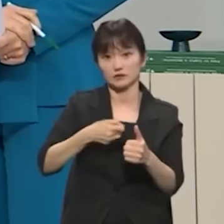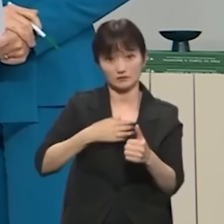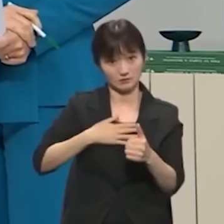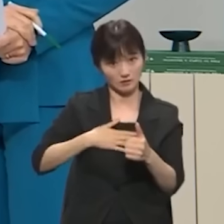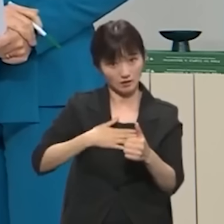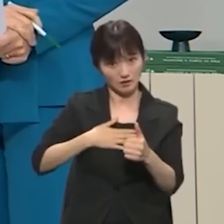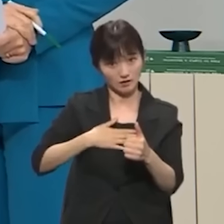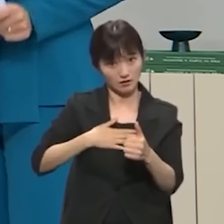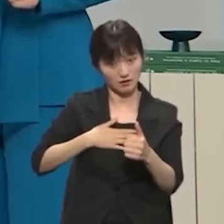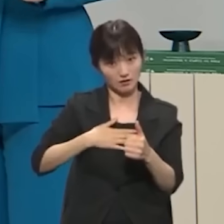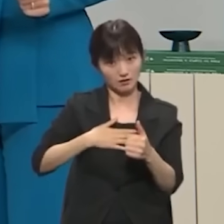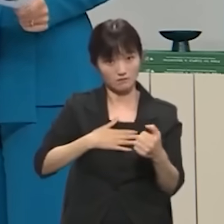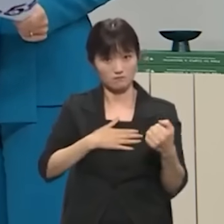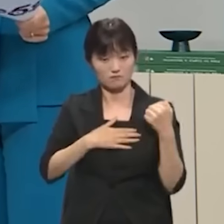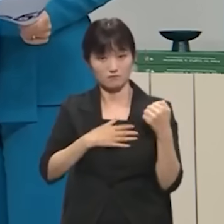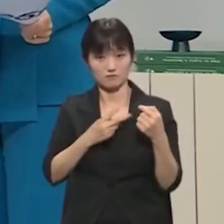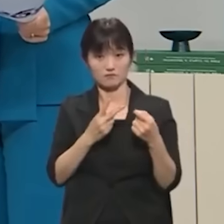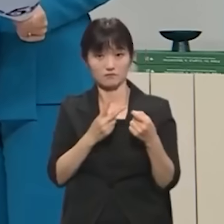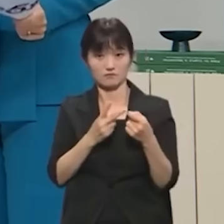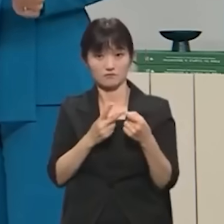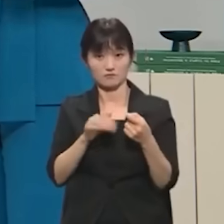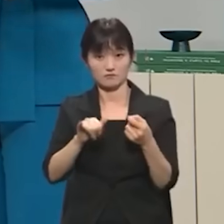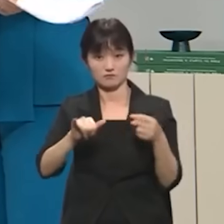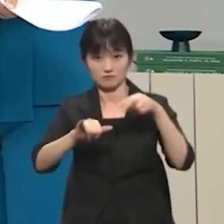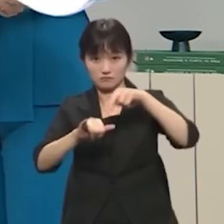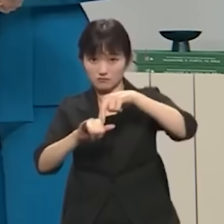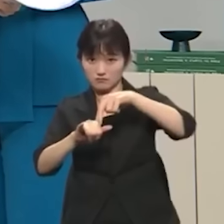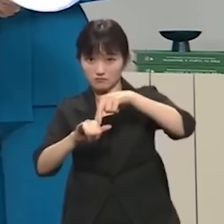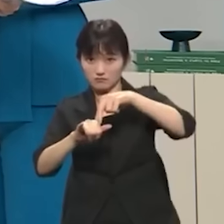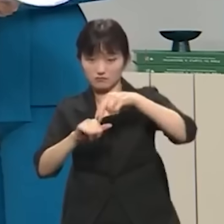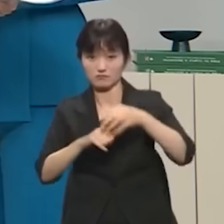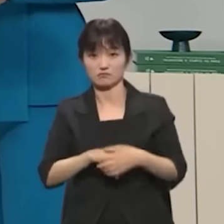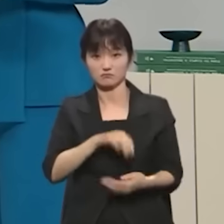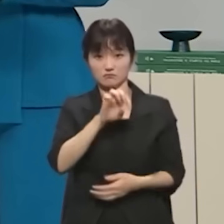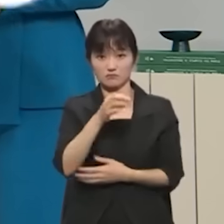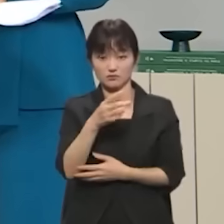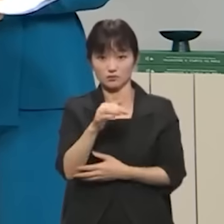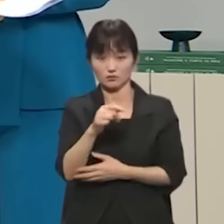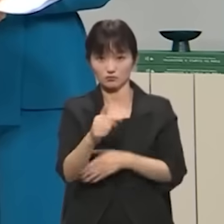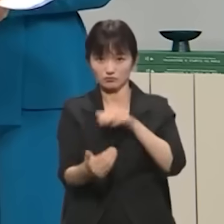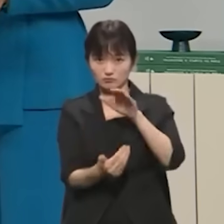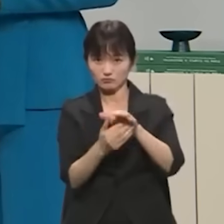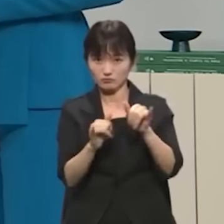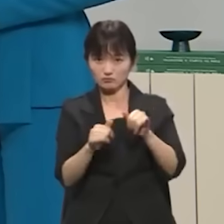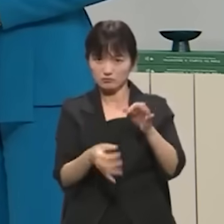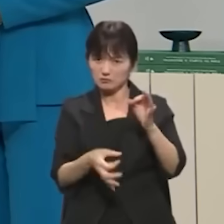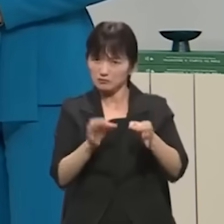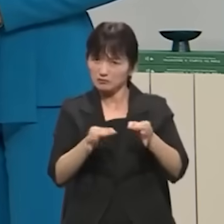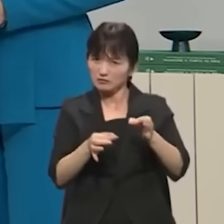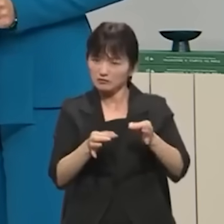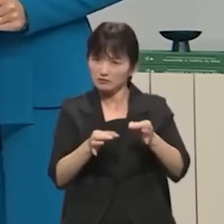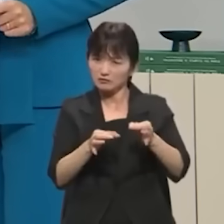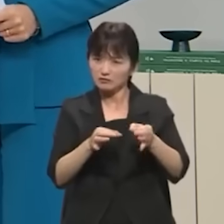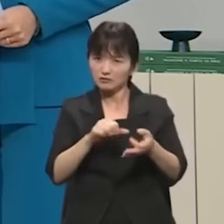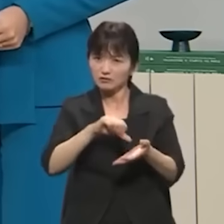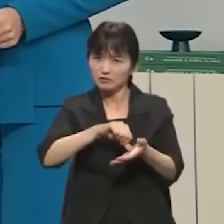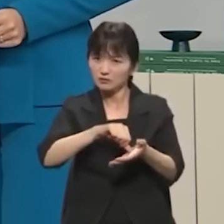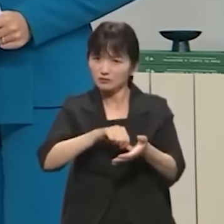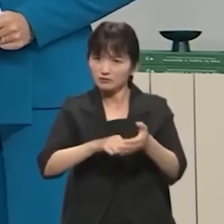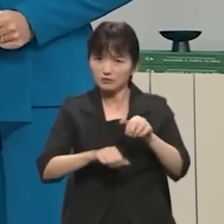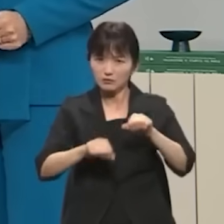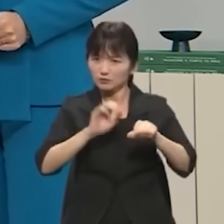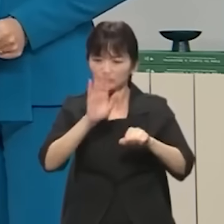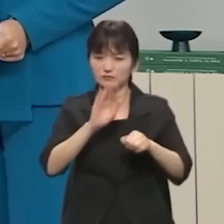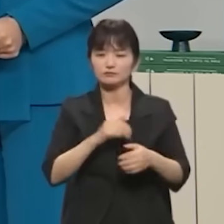알고도 2인자와 한 비행기를 탄다? 프리고진 같은 프로가 그런 아마추어 같은 행동을 할 리 없다라는 분석도